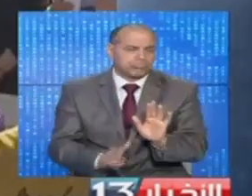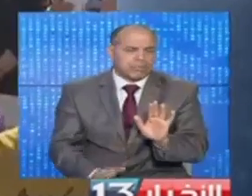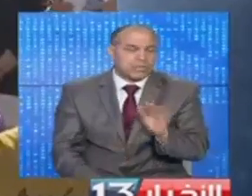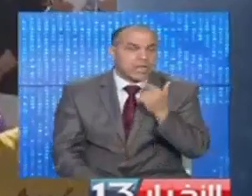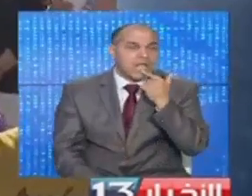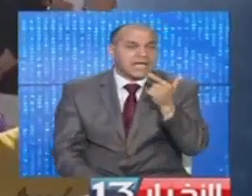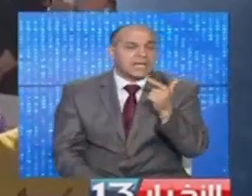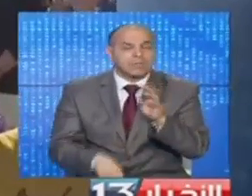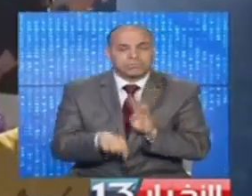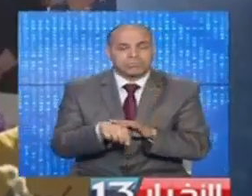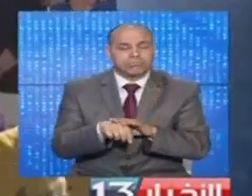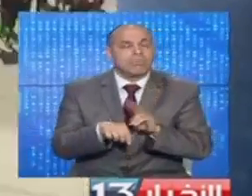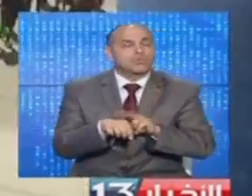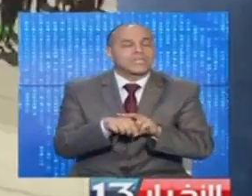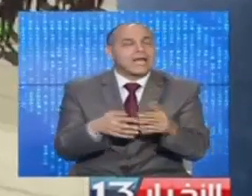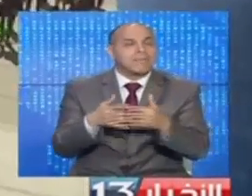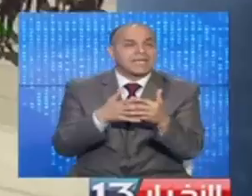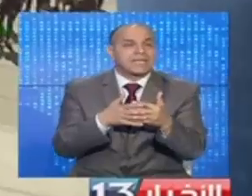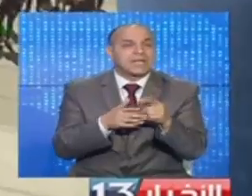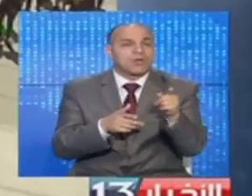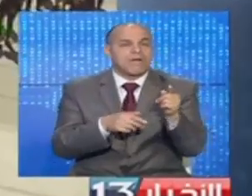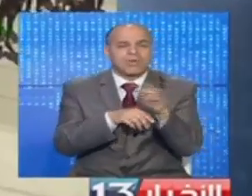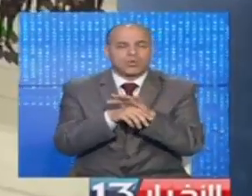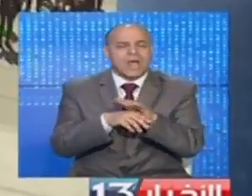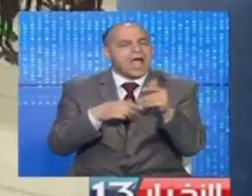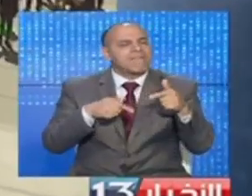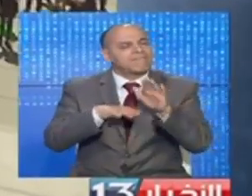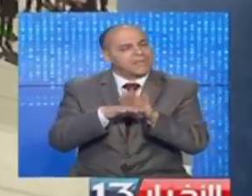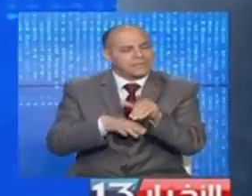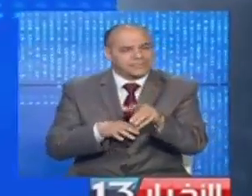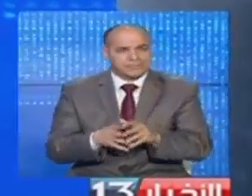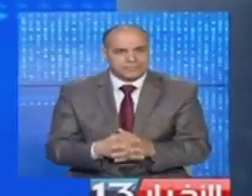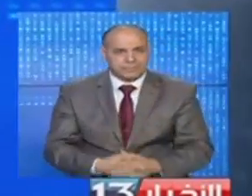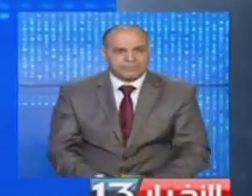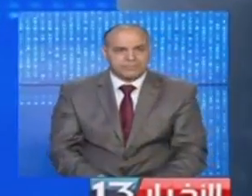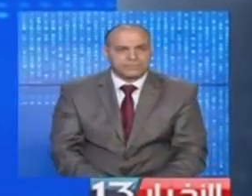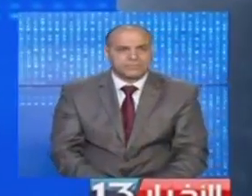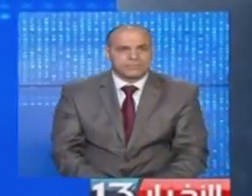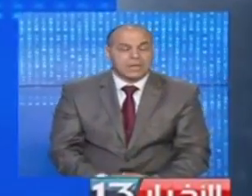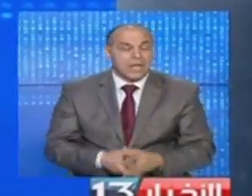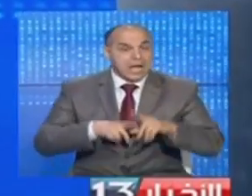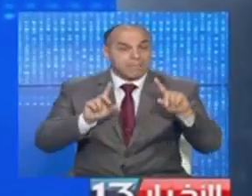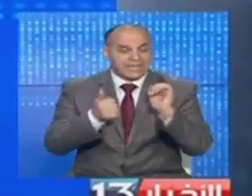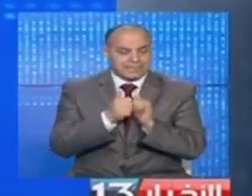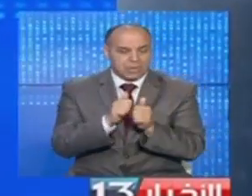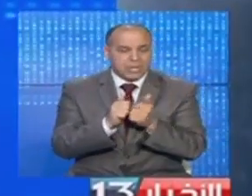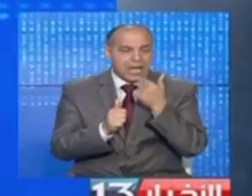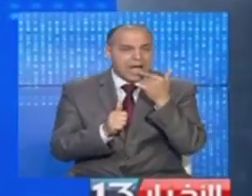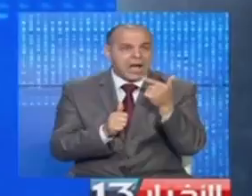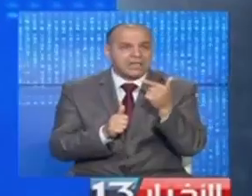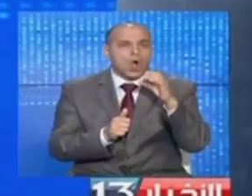من قبل السلطات الأمريكية لاحتواء فيروس كورونا. في أخبار الرياضة،